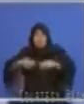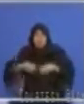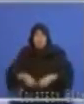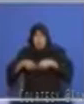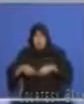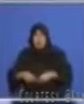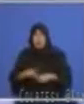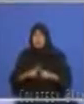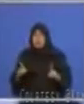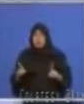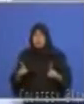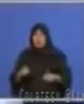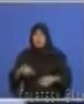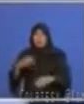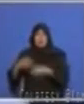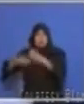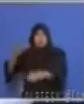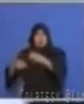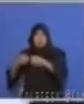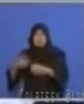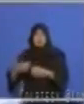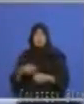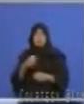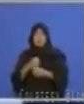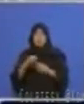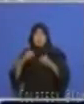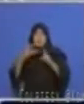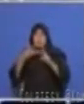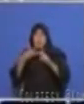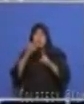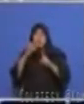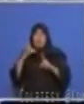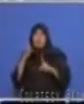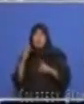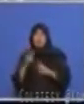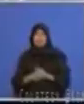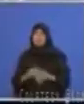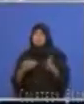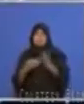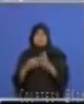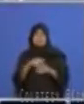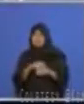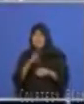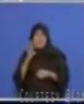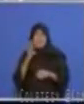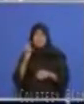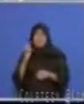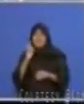Apakah di di di bor dan sebagainya banyak caranya ya waktunya habis tanggapan final 30